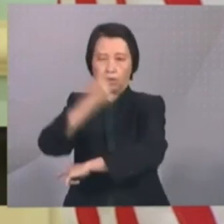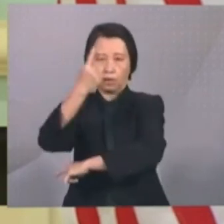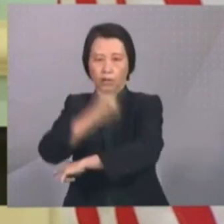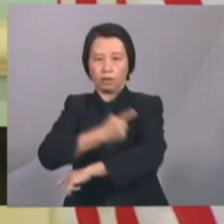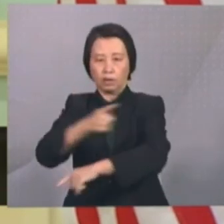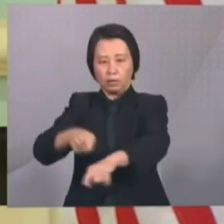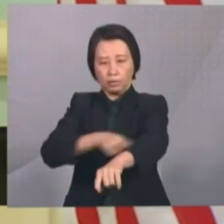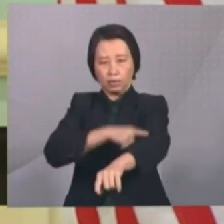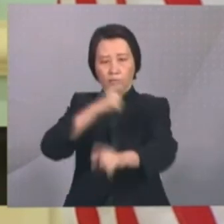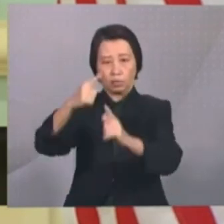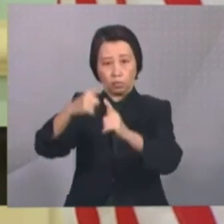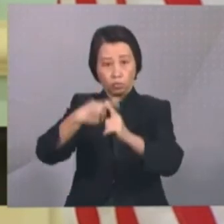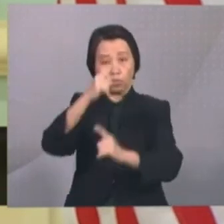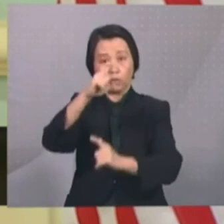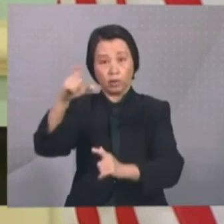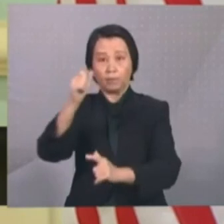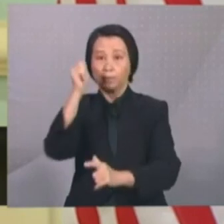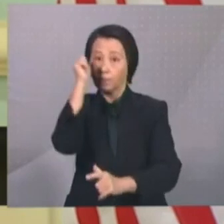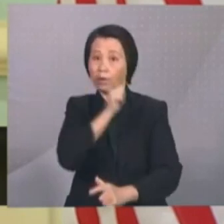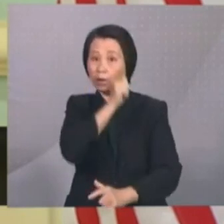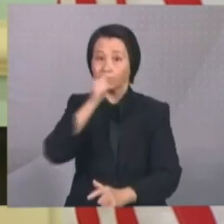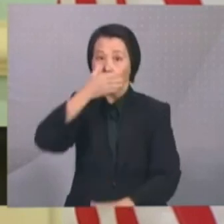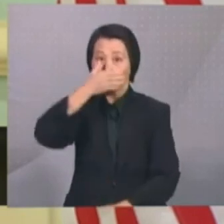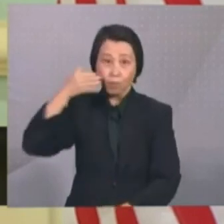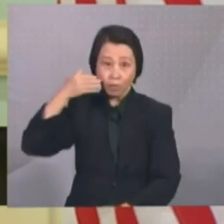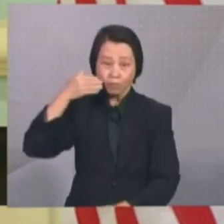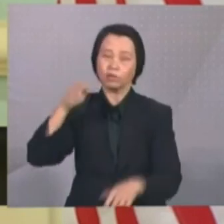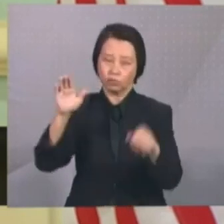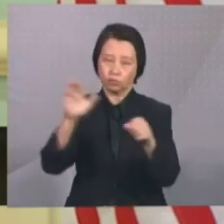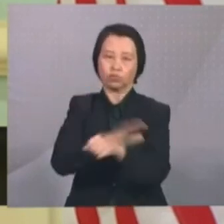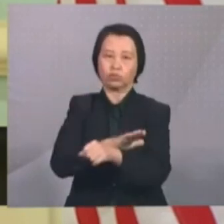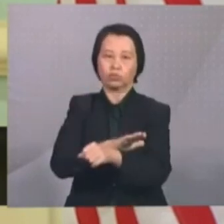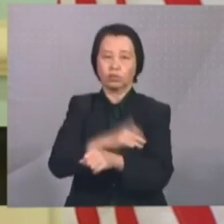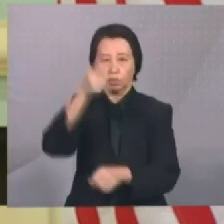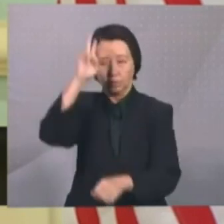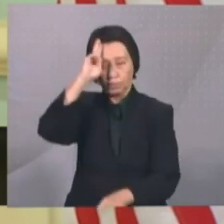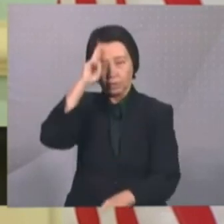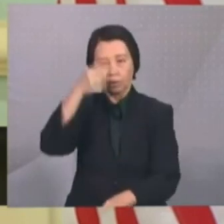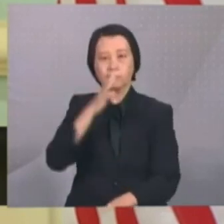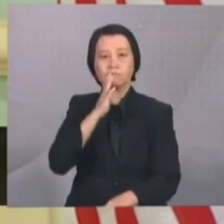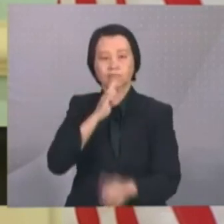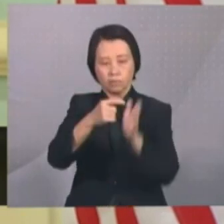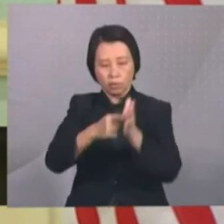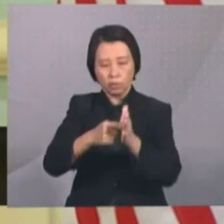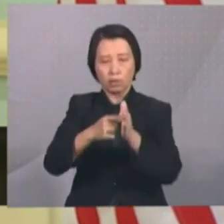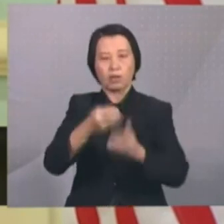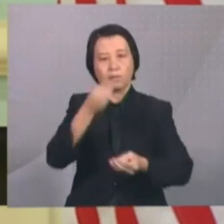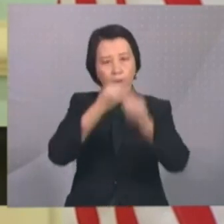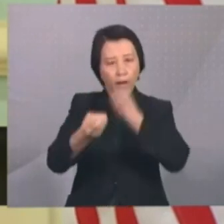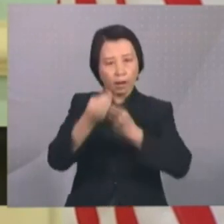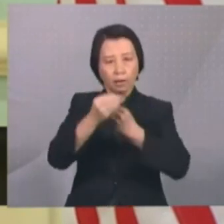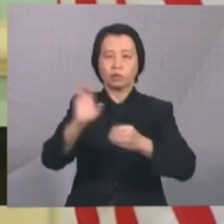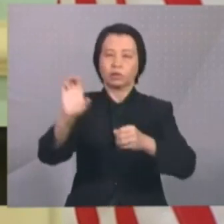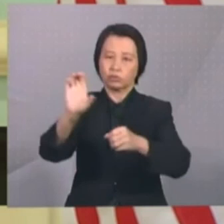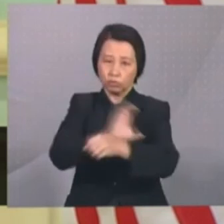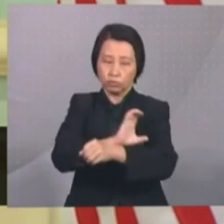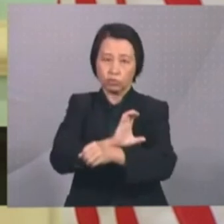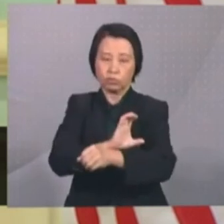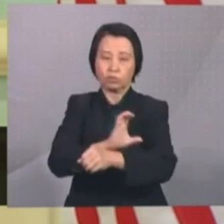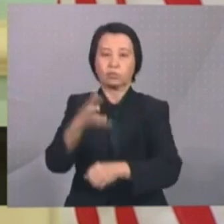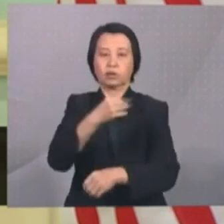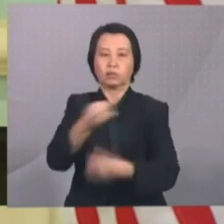sepanjang bulan Ramadhan ini keadaan seperti yang saya katakan bahwa kepulauan makanan adalah mencukupi